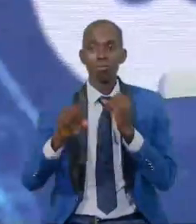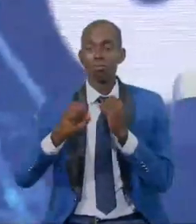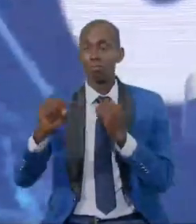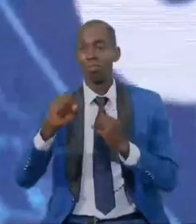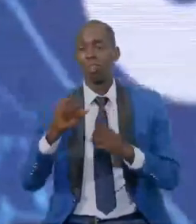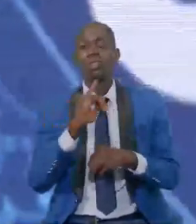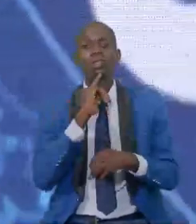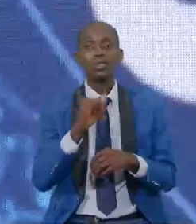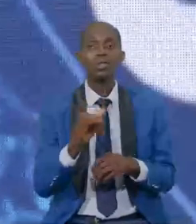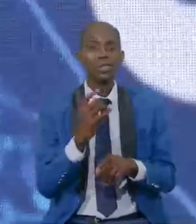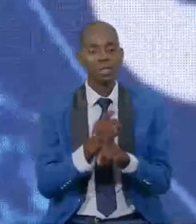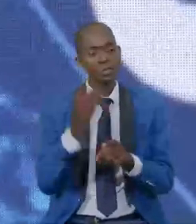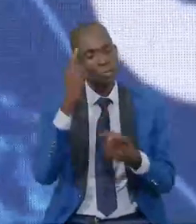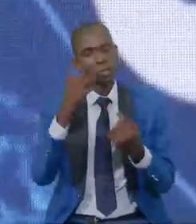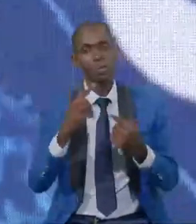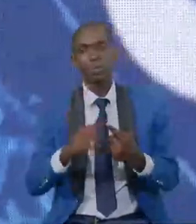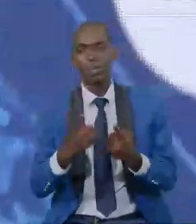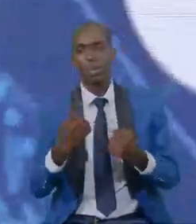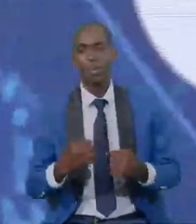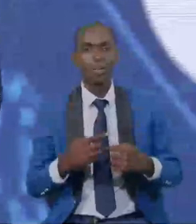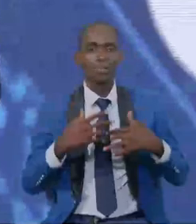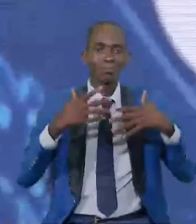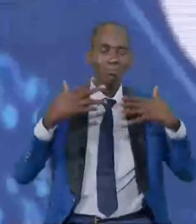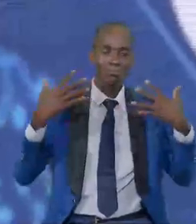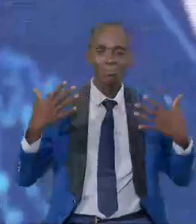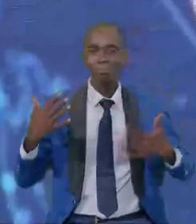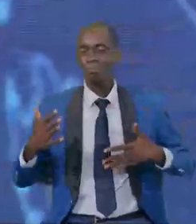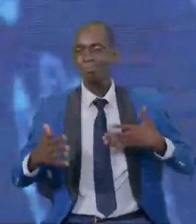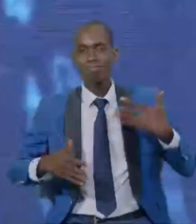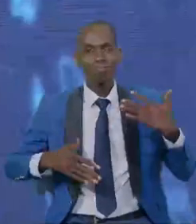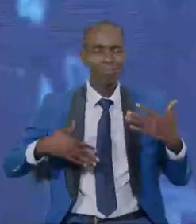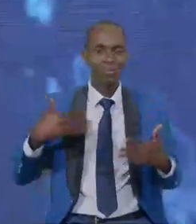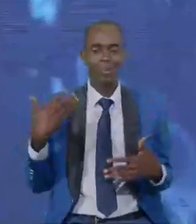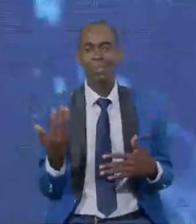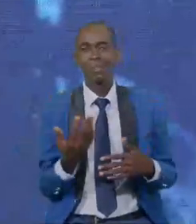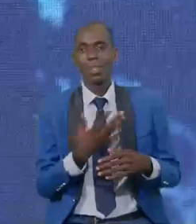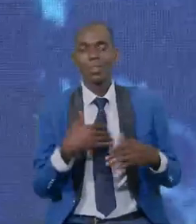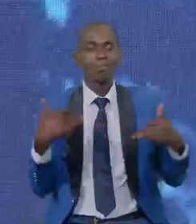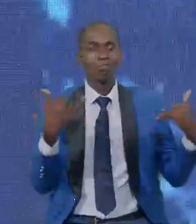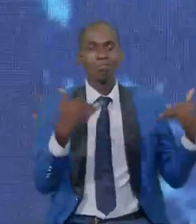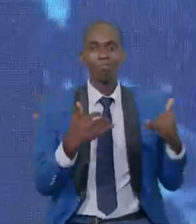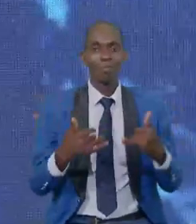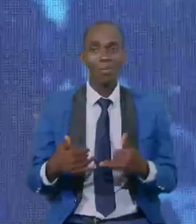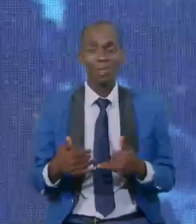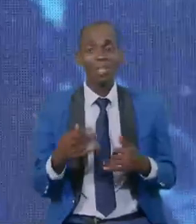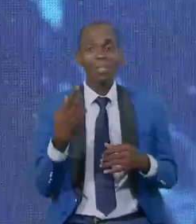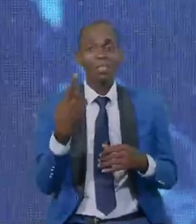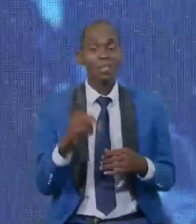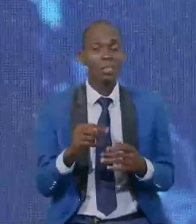have excitement. La croisade ne consiste pas à nous rassembler pour nous amuser.